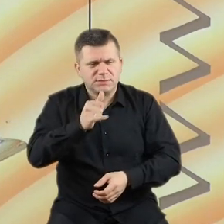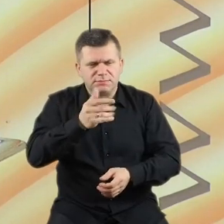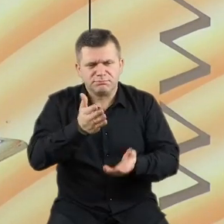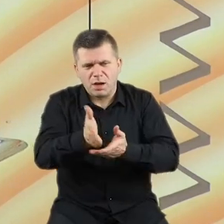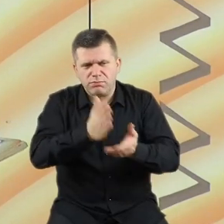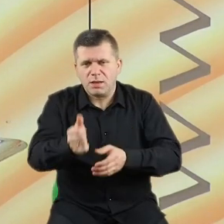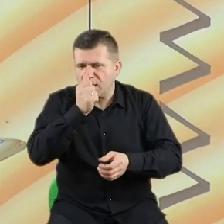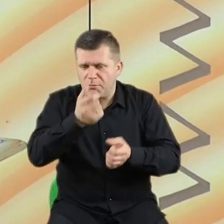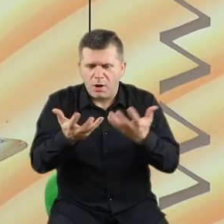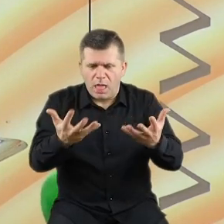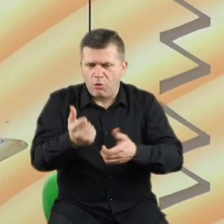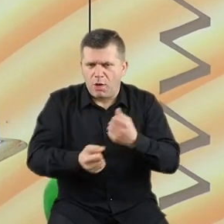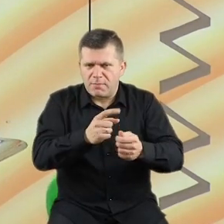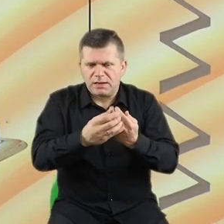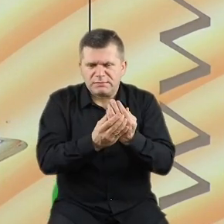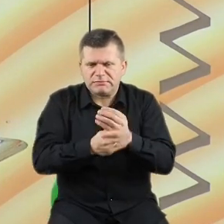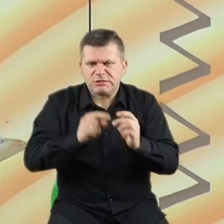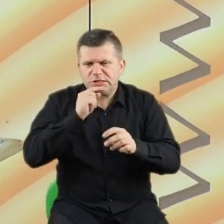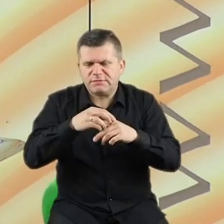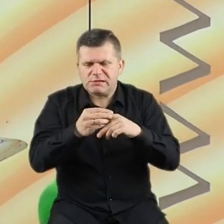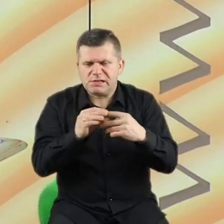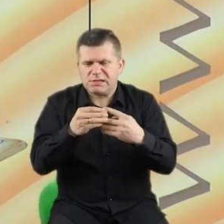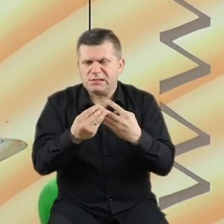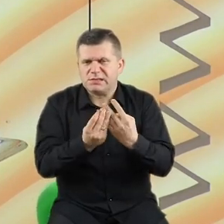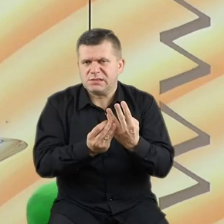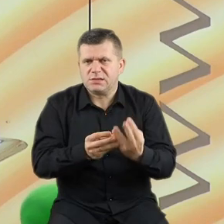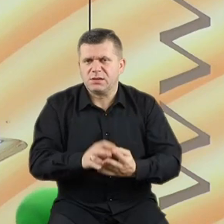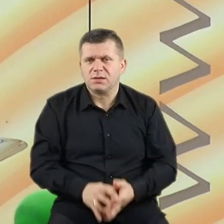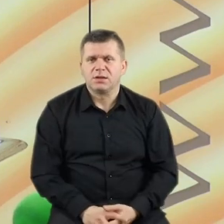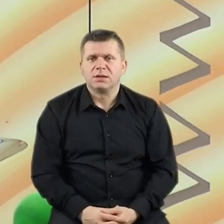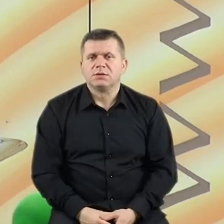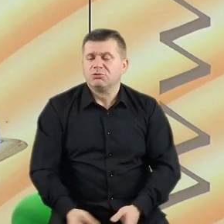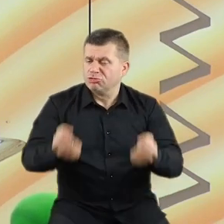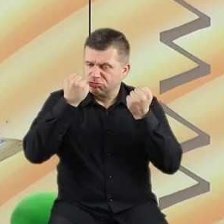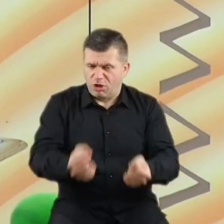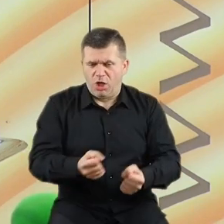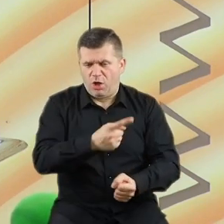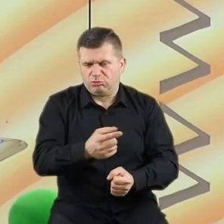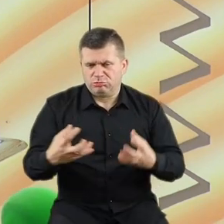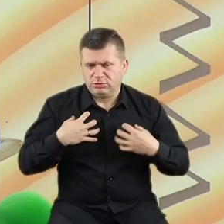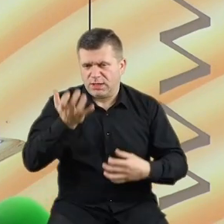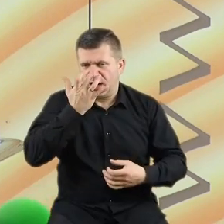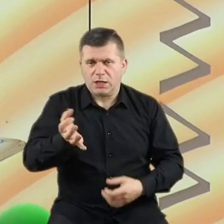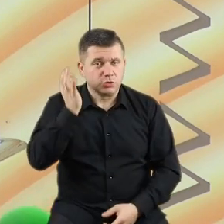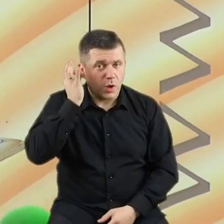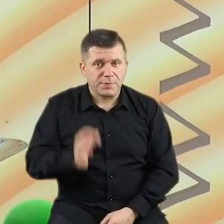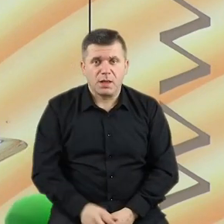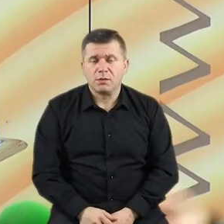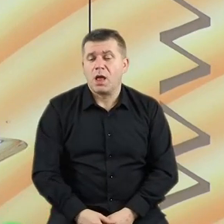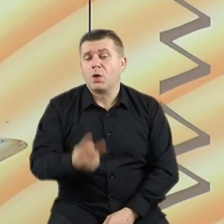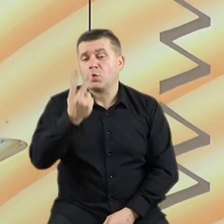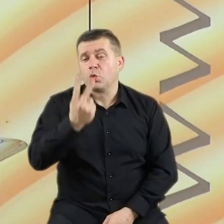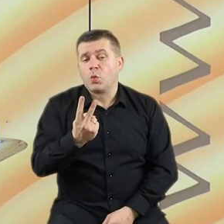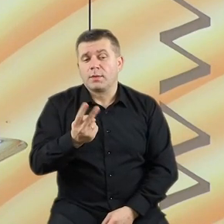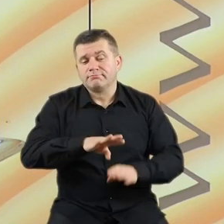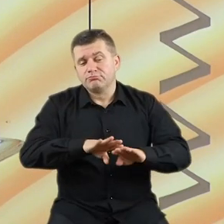stanie zrobić wielu rzeczy w domu, ma tak powykrzywiane te palce. Więc no, ciężkie życie radzieckiej kobiety, a druga warstwa